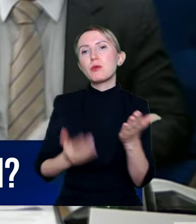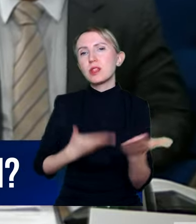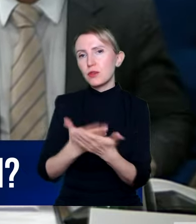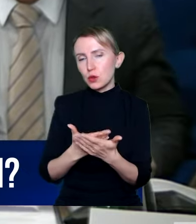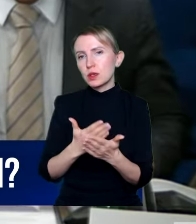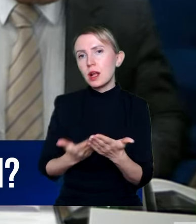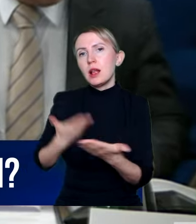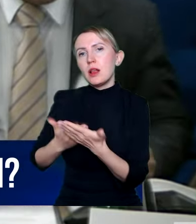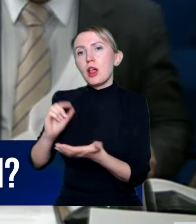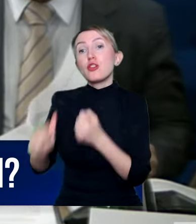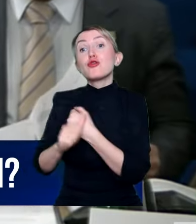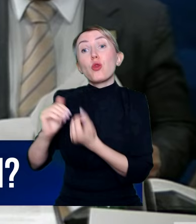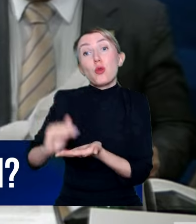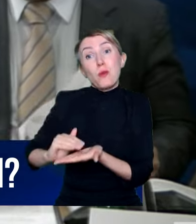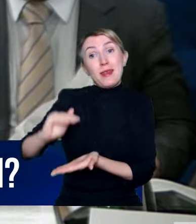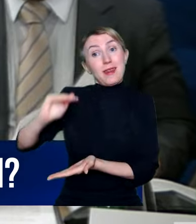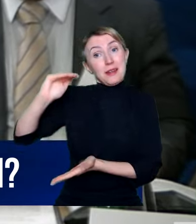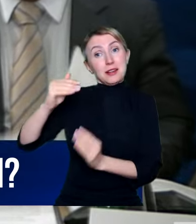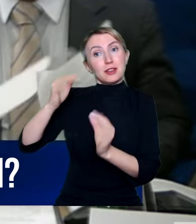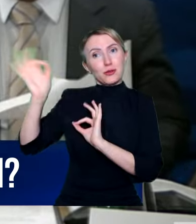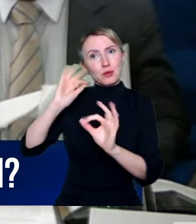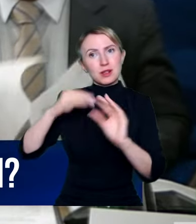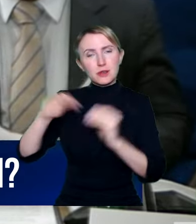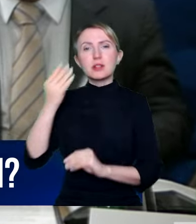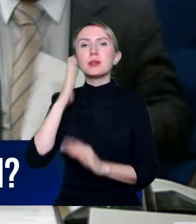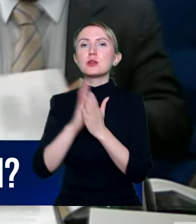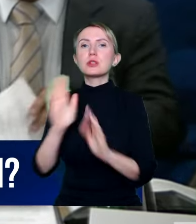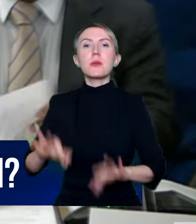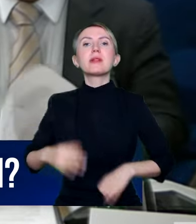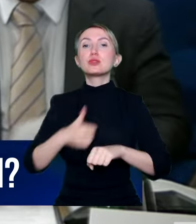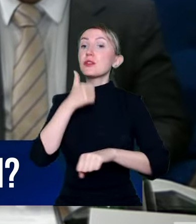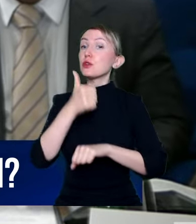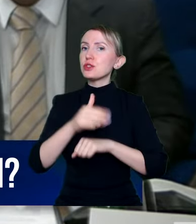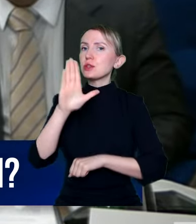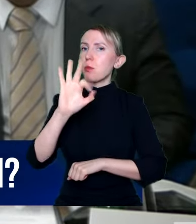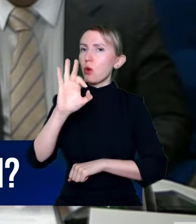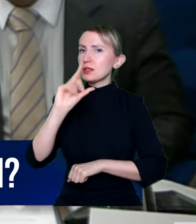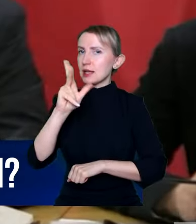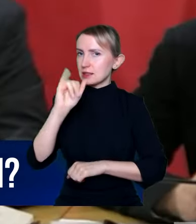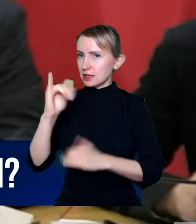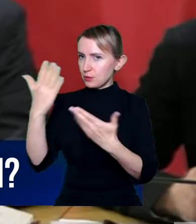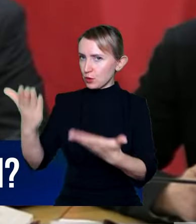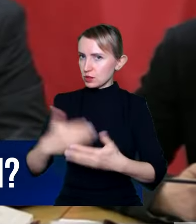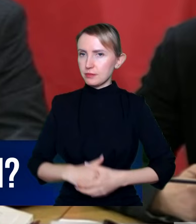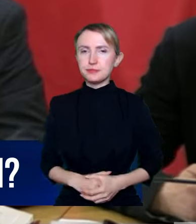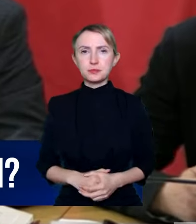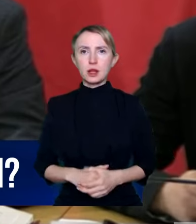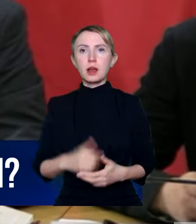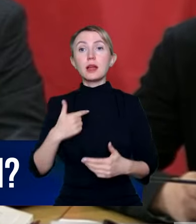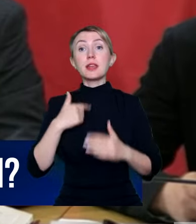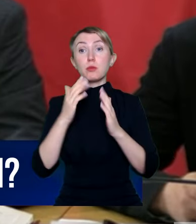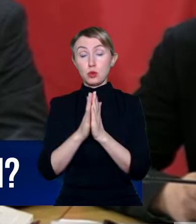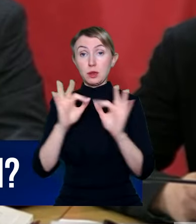napływu dokumentów i informacji. Bardzo proszę, pan przewodniczący Posadzki. Proszę uprzejmie. Pani przewodnicząca, ja bym prosił, żeby